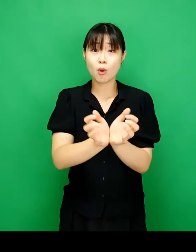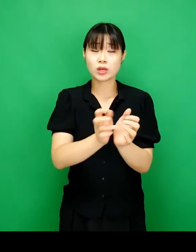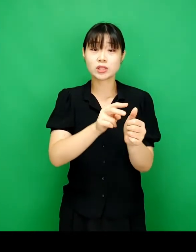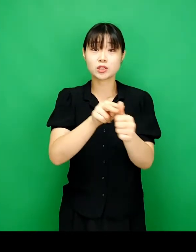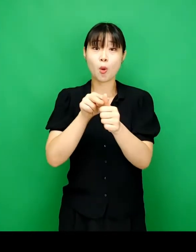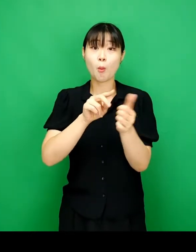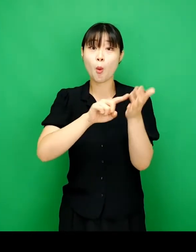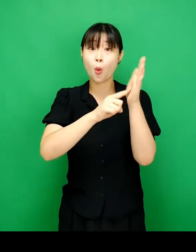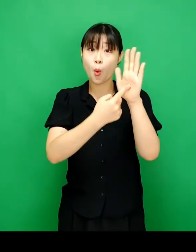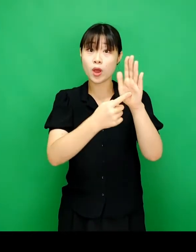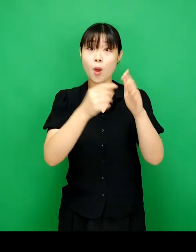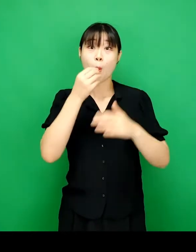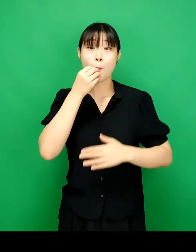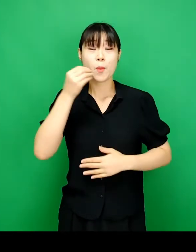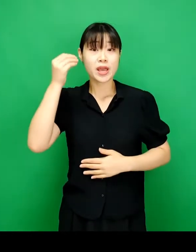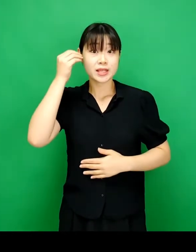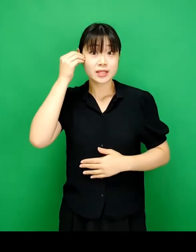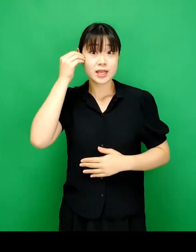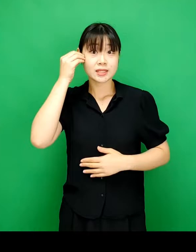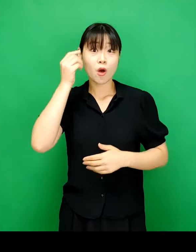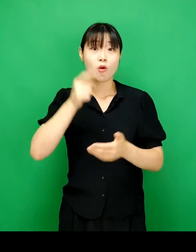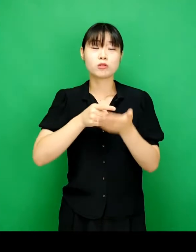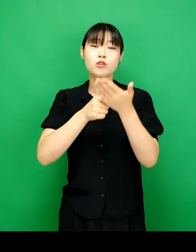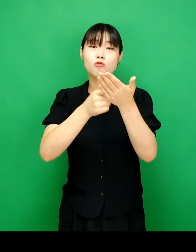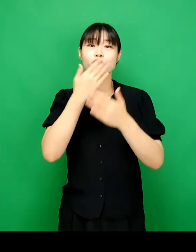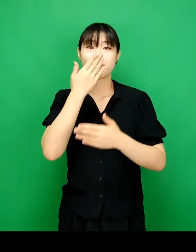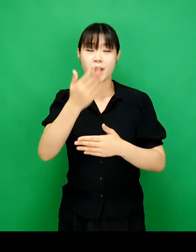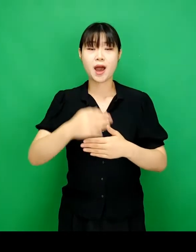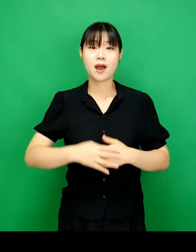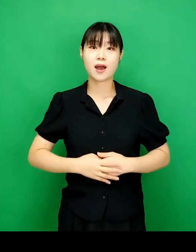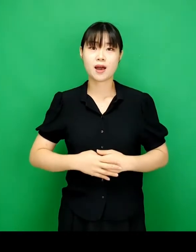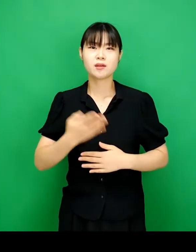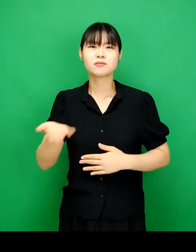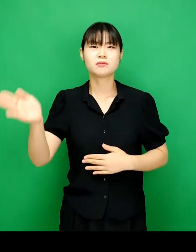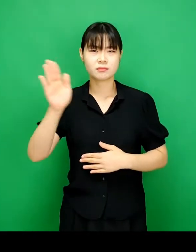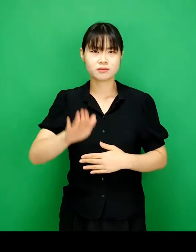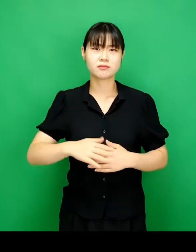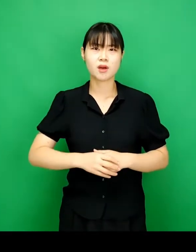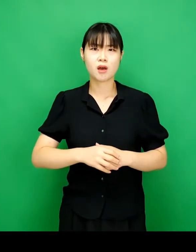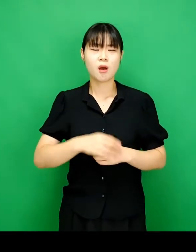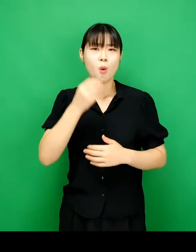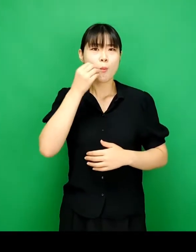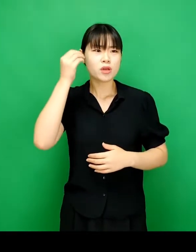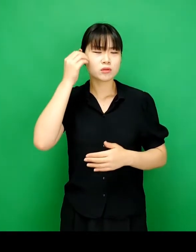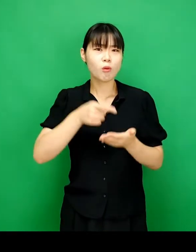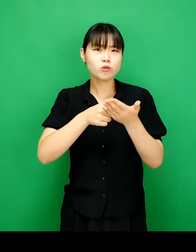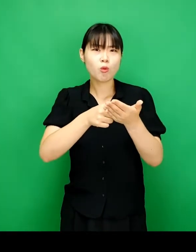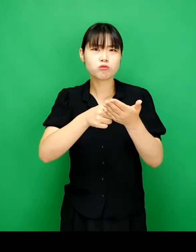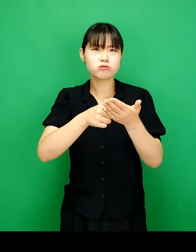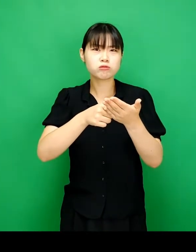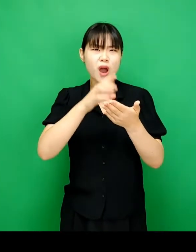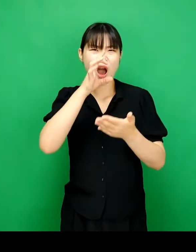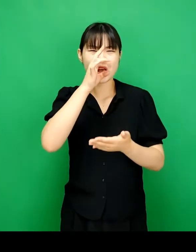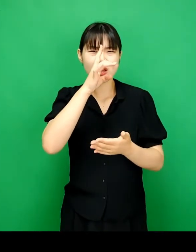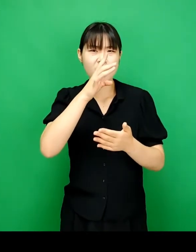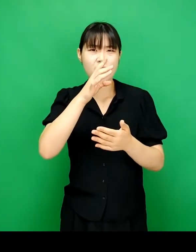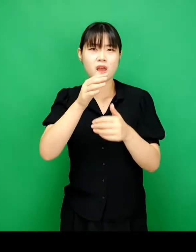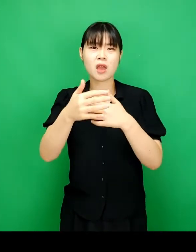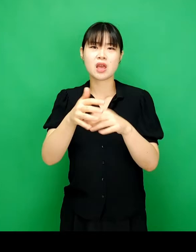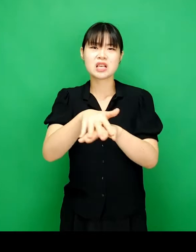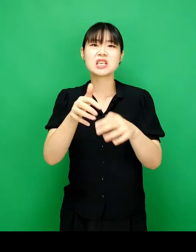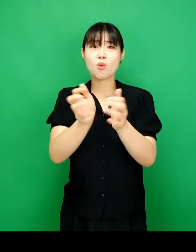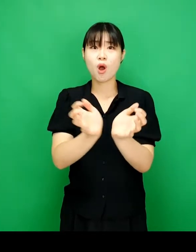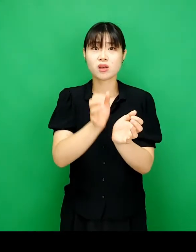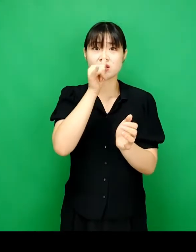대부분의 공공기관은 정보공개 포털에서 정보공개 청구를 할 수 있습니다. 하지만 포털에서 청구할 수